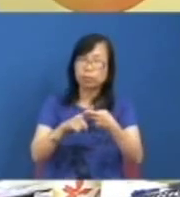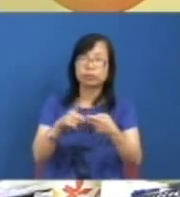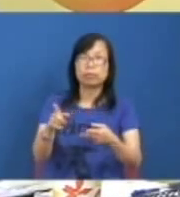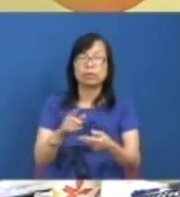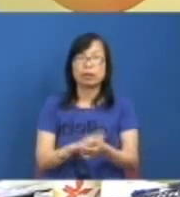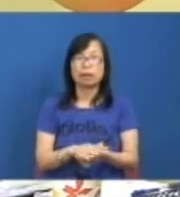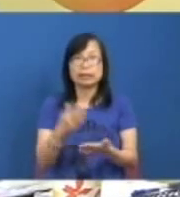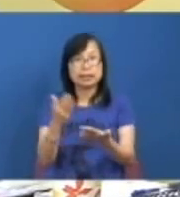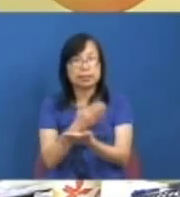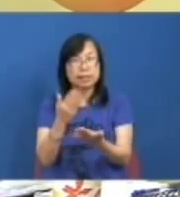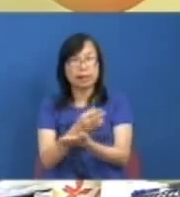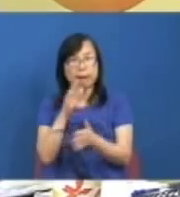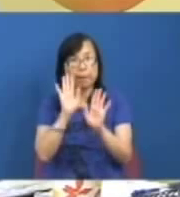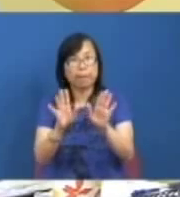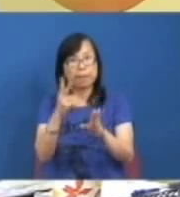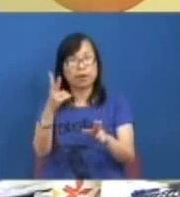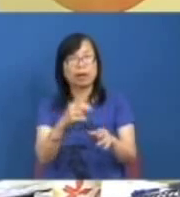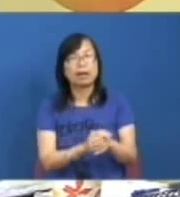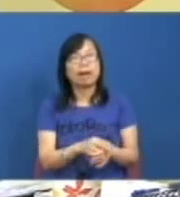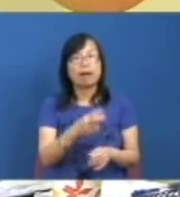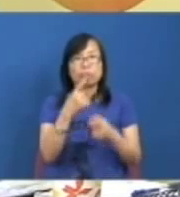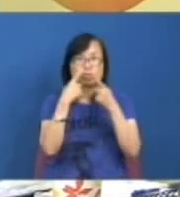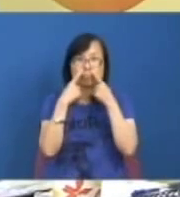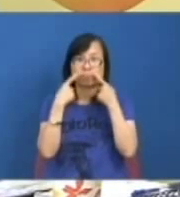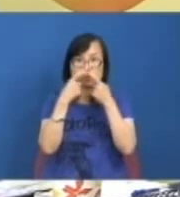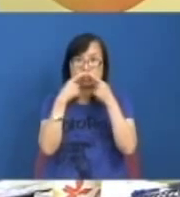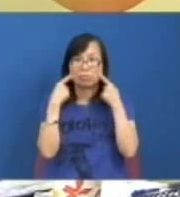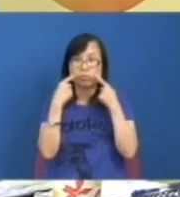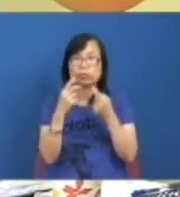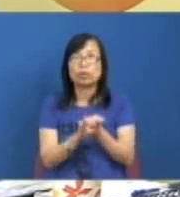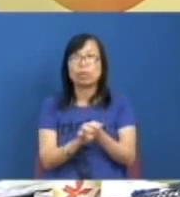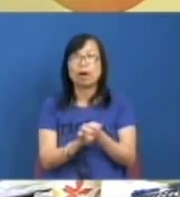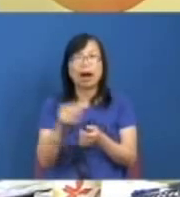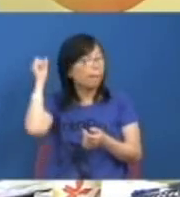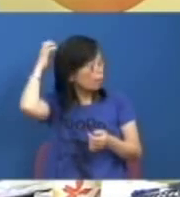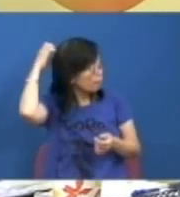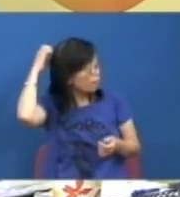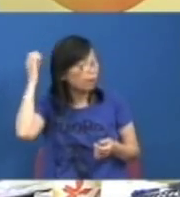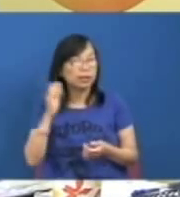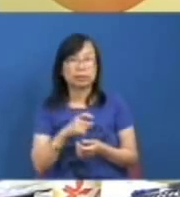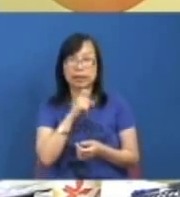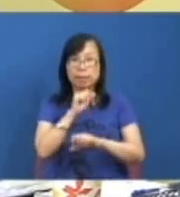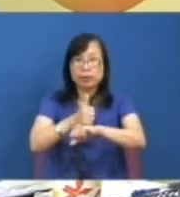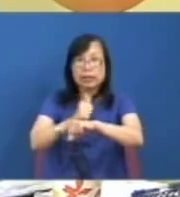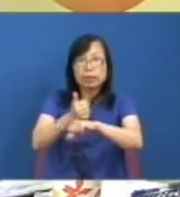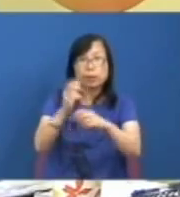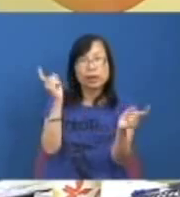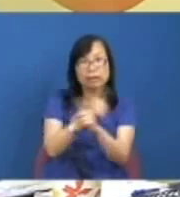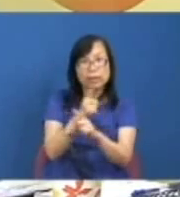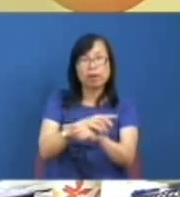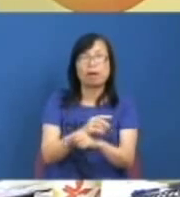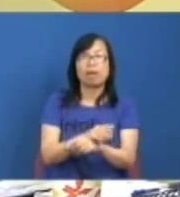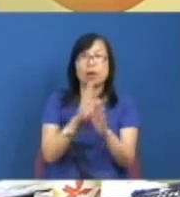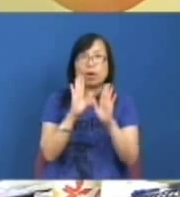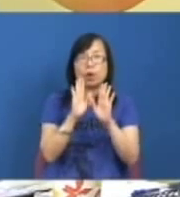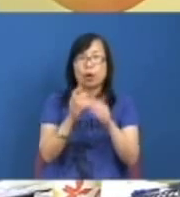試咧幫兩户嗰啲公公婆婆啦，睇下有冇機會咧可以同佢代表他們幫消防局